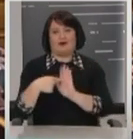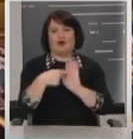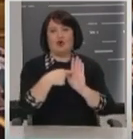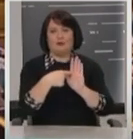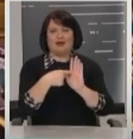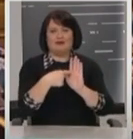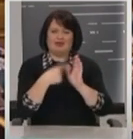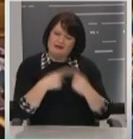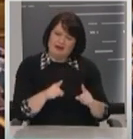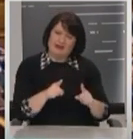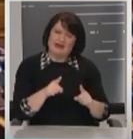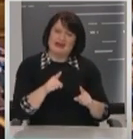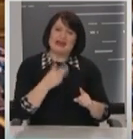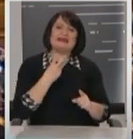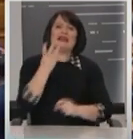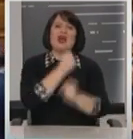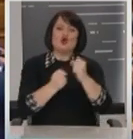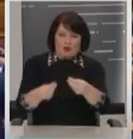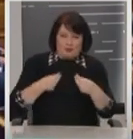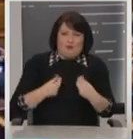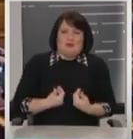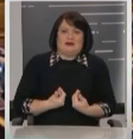αφήσατε εσείς πριν από 3 χρόνια.